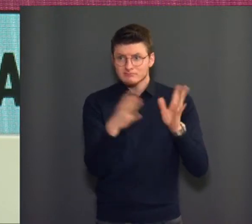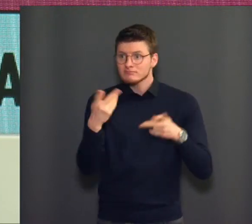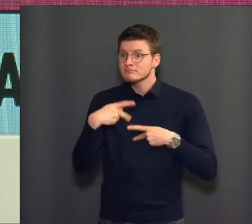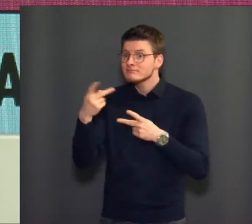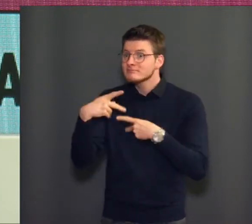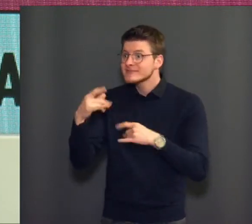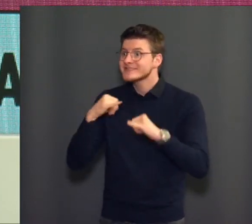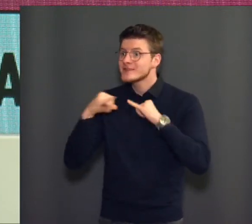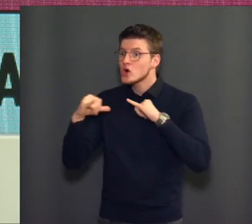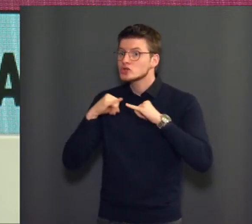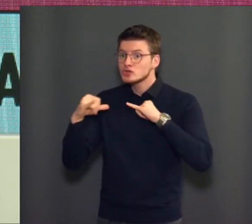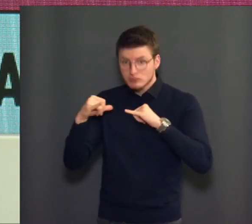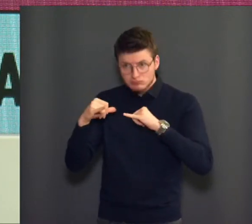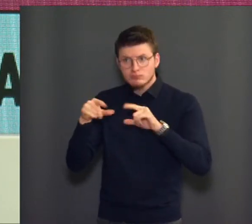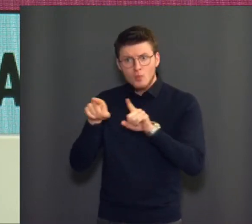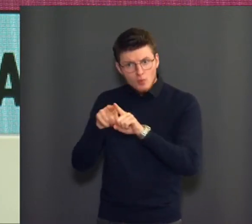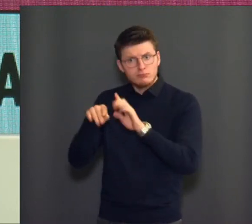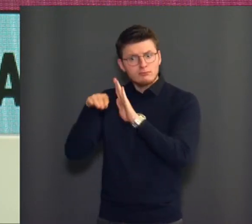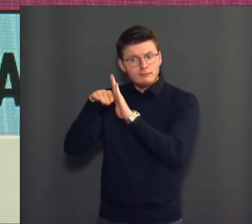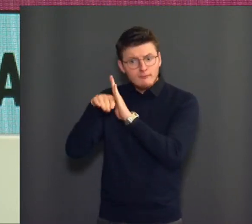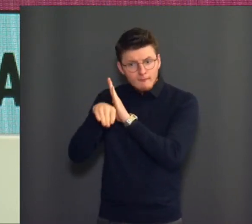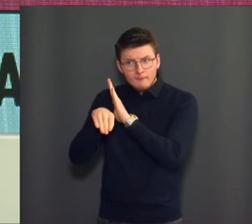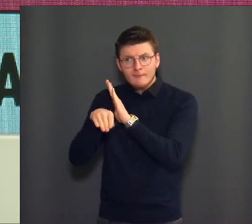het eerst sinds 4 weken.